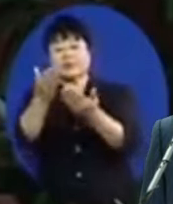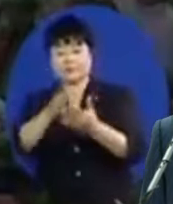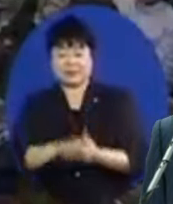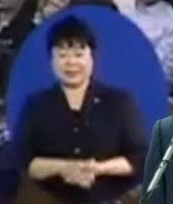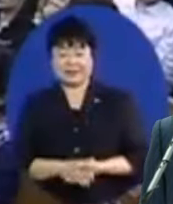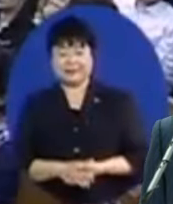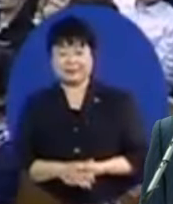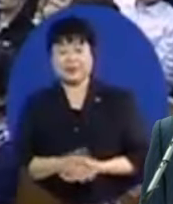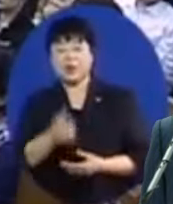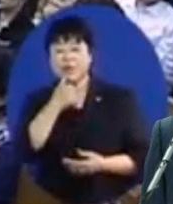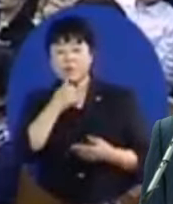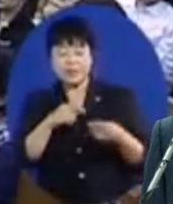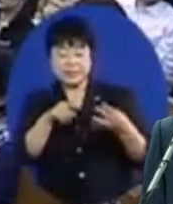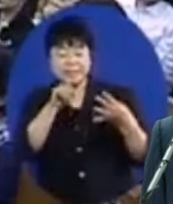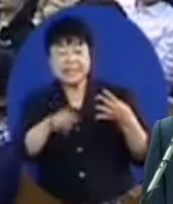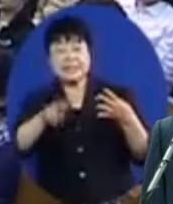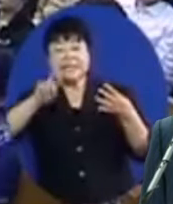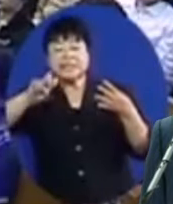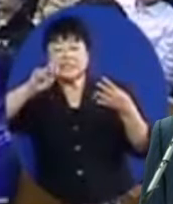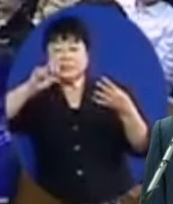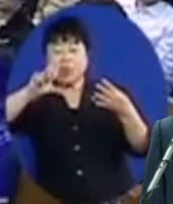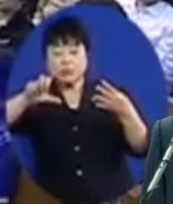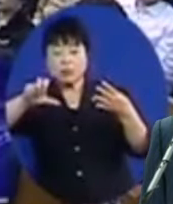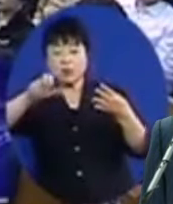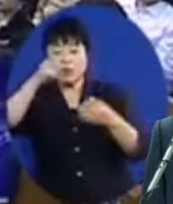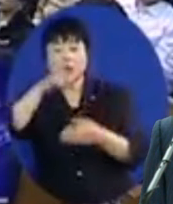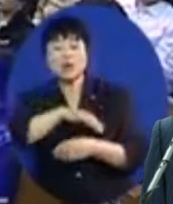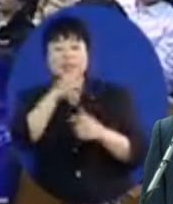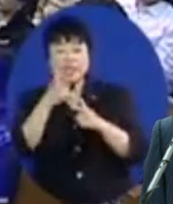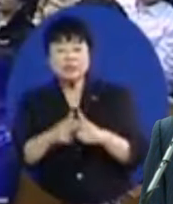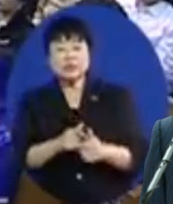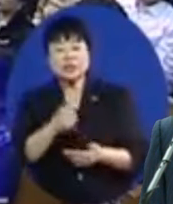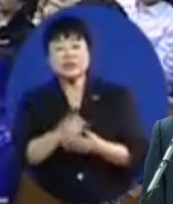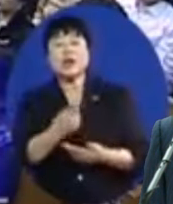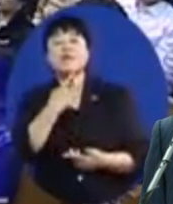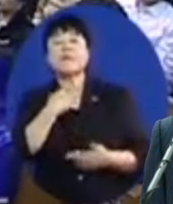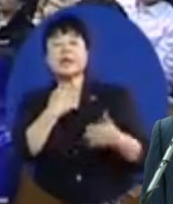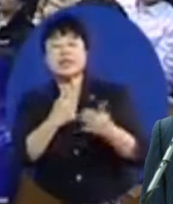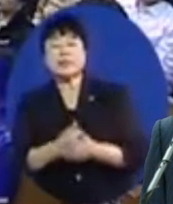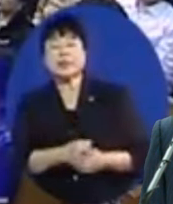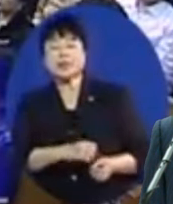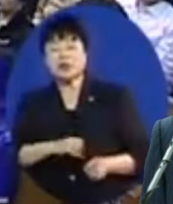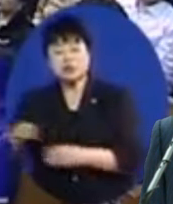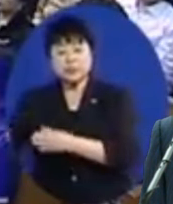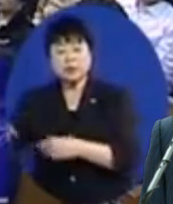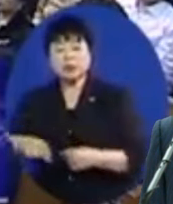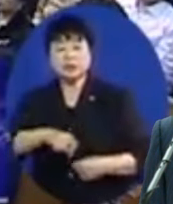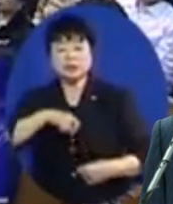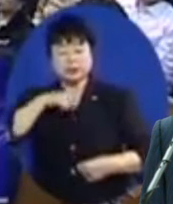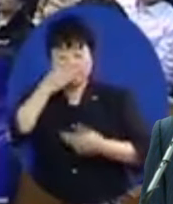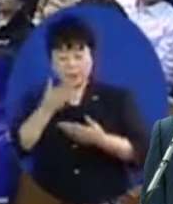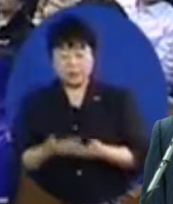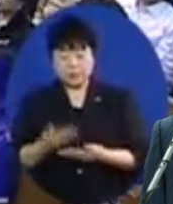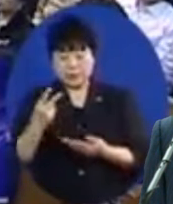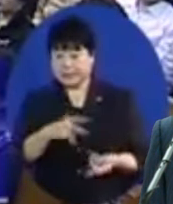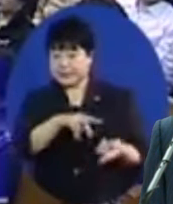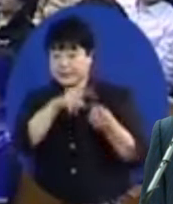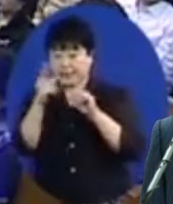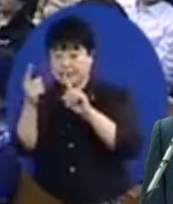것입니다. 로마서 4장 25절에 예수는 우리가 범죄한 것 때문에 내어 죽음이 되고 또한 우리를 의롭다 하시기 위하여